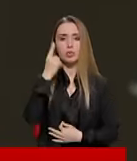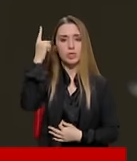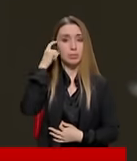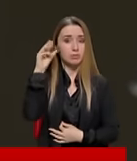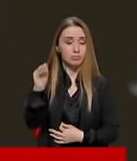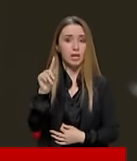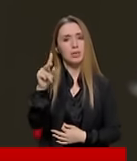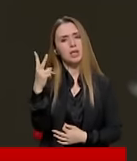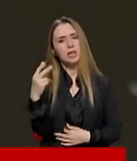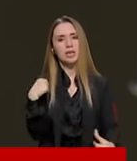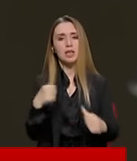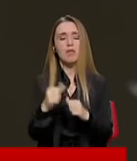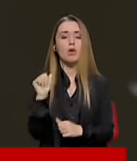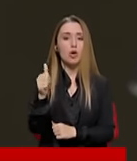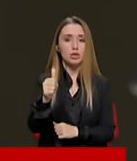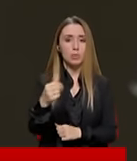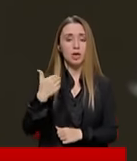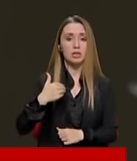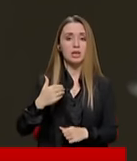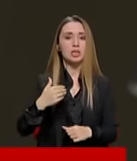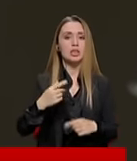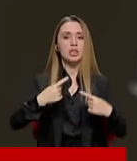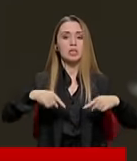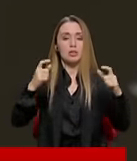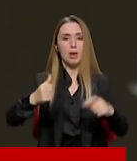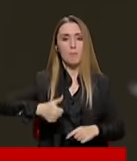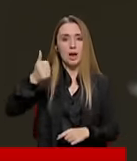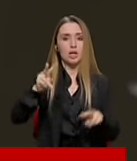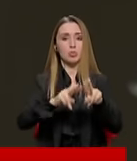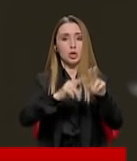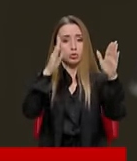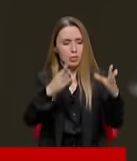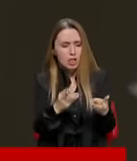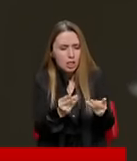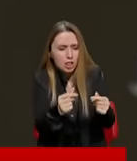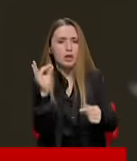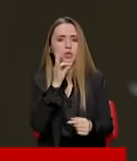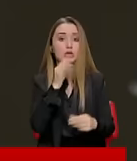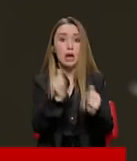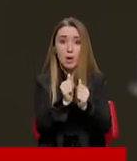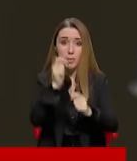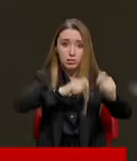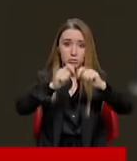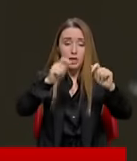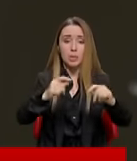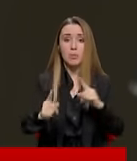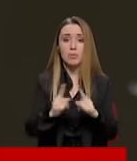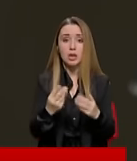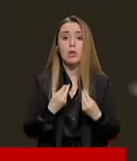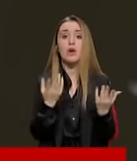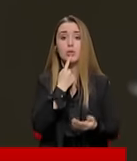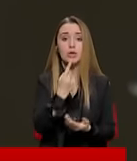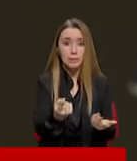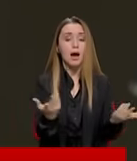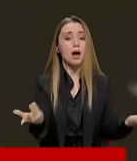verdim bir veya iki defa o zaman kurum çevre bakanıydı bakın Burası çürüyor bir an evvel beraber el atalım mahkeme bunu bana vermiyor